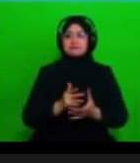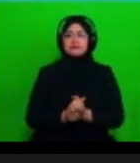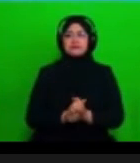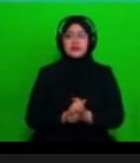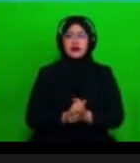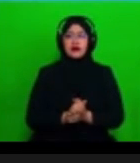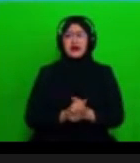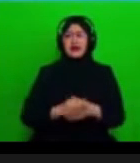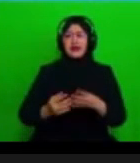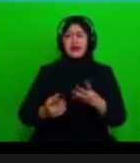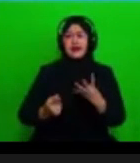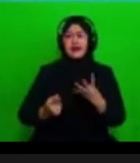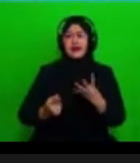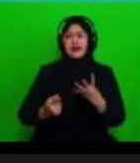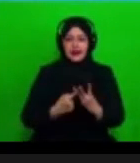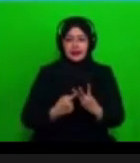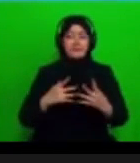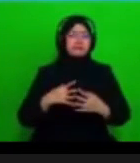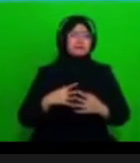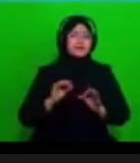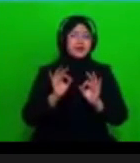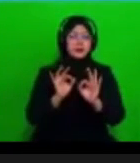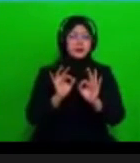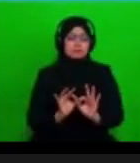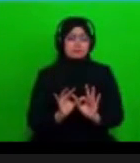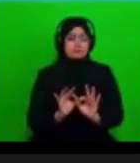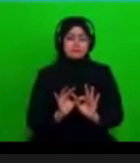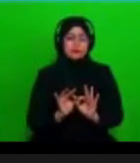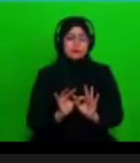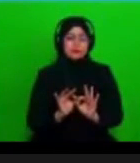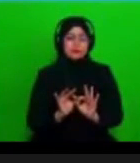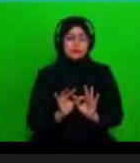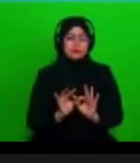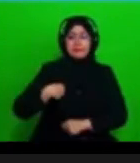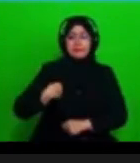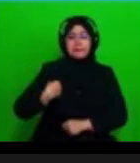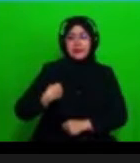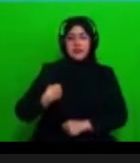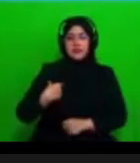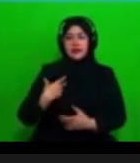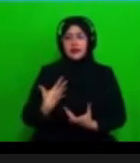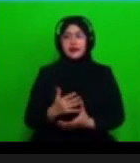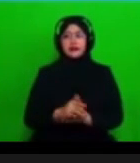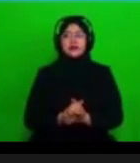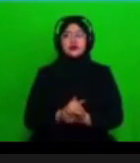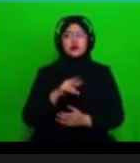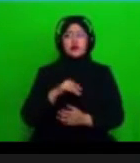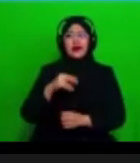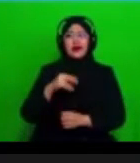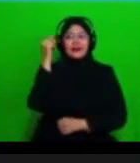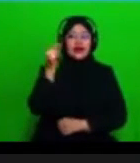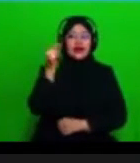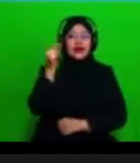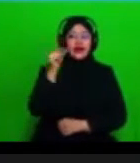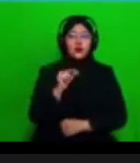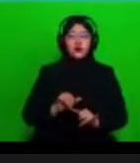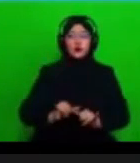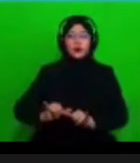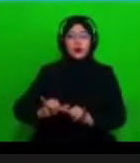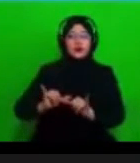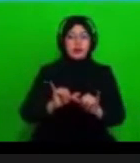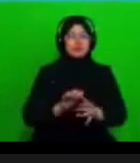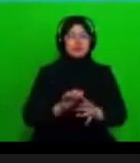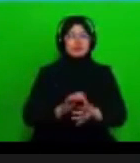pokok-pokok poin yang diharapkan dalam seminar ini atau webinar ini, yaitu peta jalan pendidikan yang kita rancang